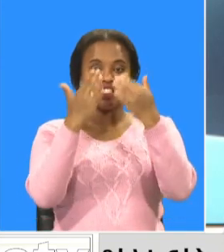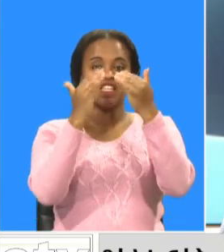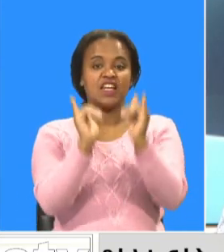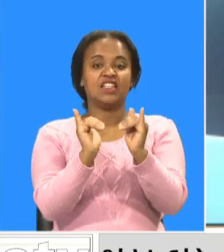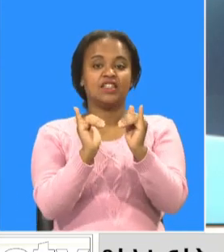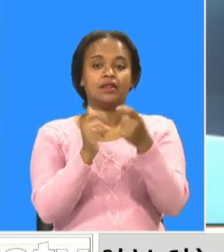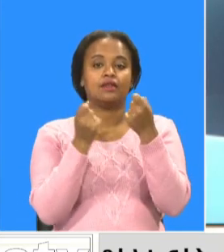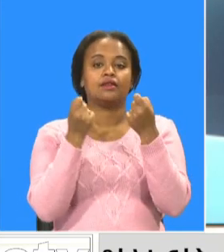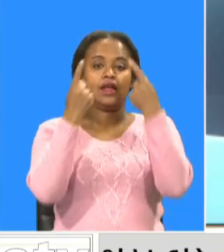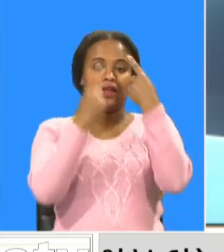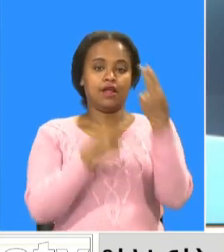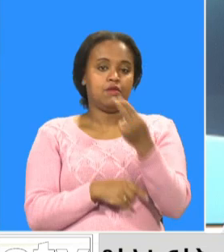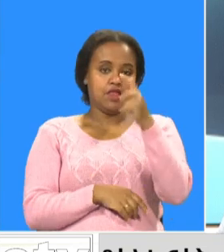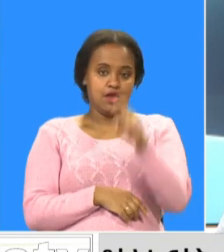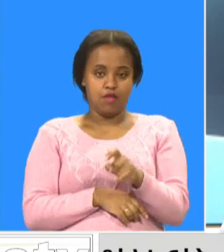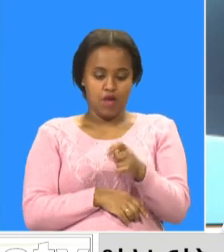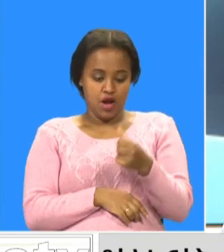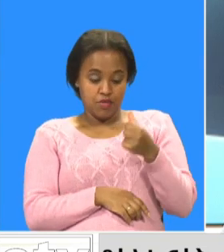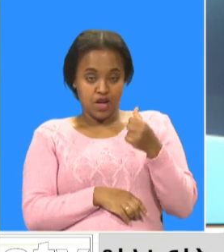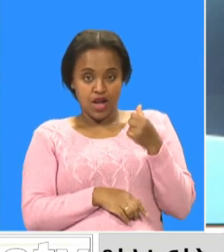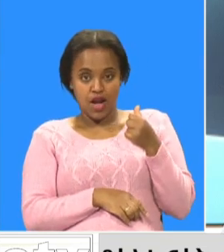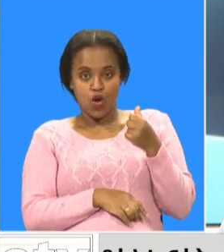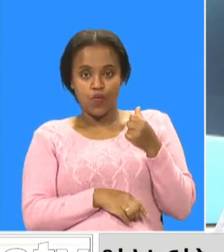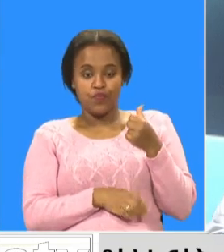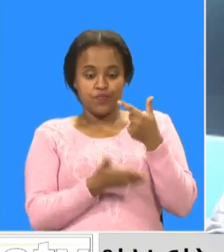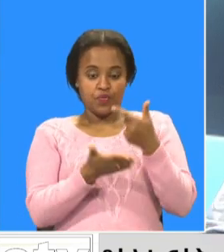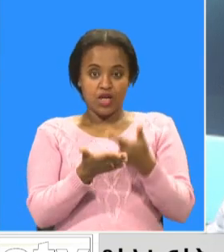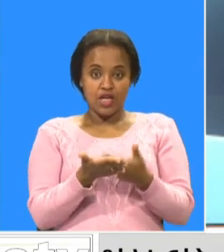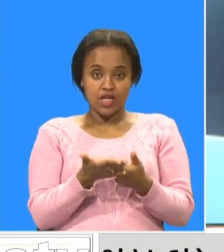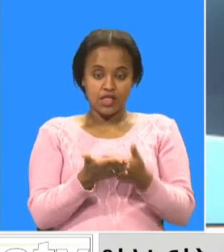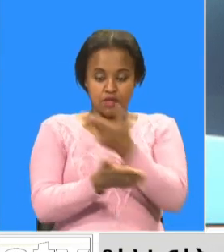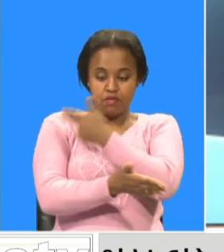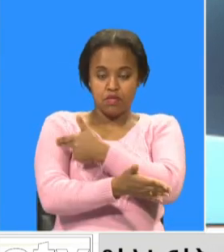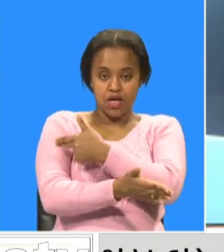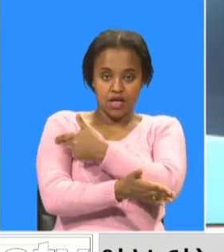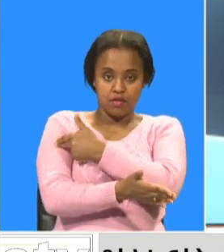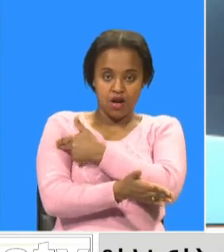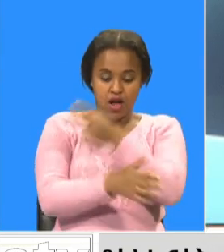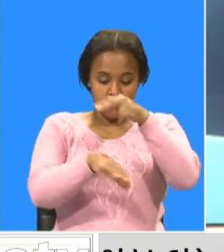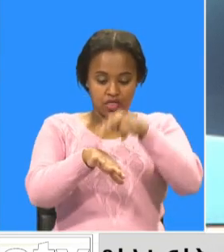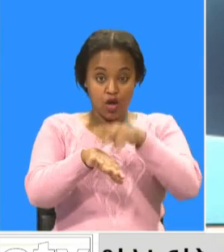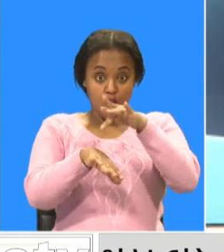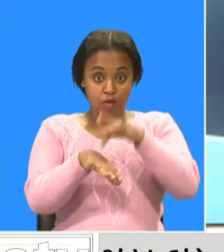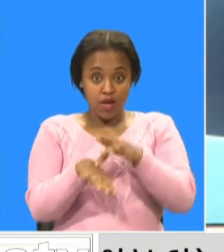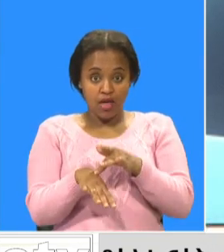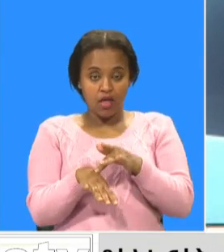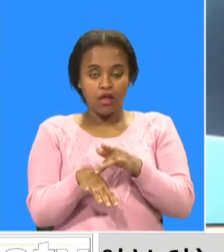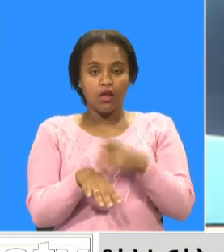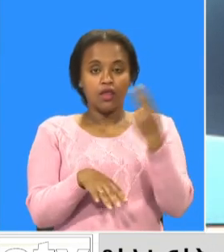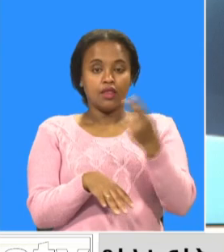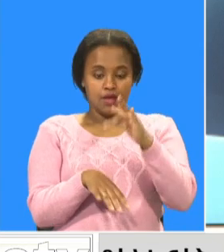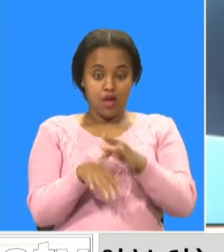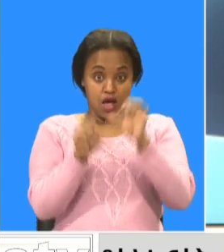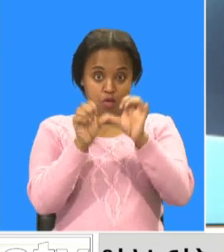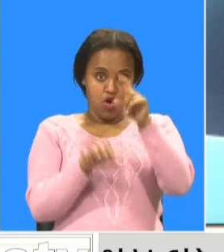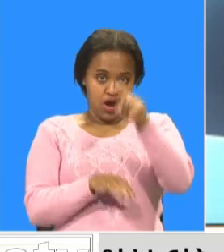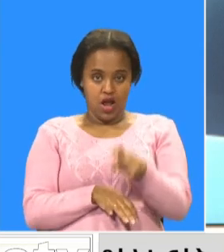ተረድተን መጠቀም አለብን ማለት ነው። ሌላው እንግዲህ እነዚህ በህክምና ተቋም ላይ ጥቅም ላይ መዋል